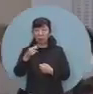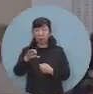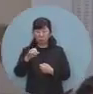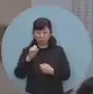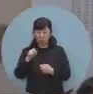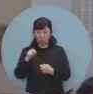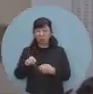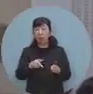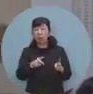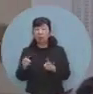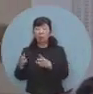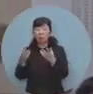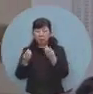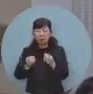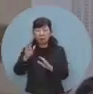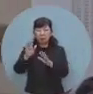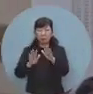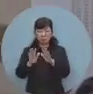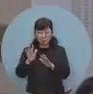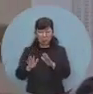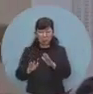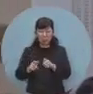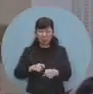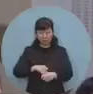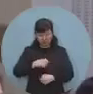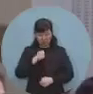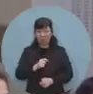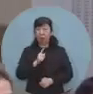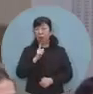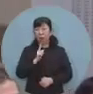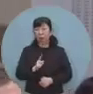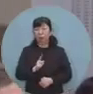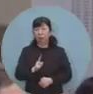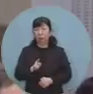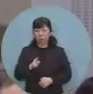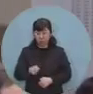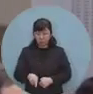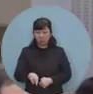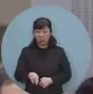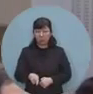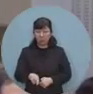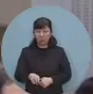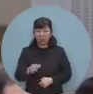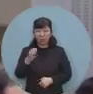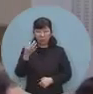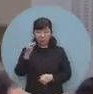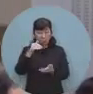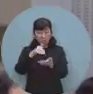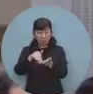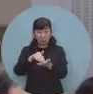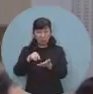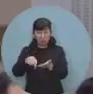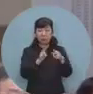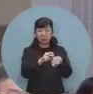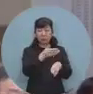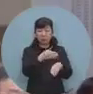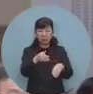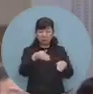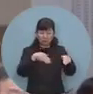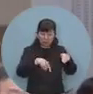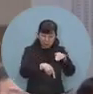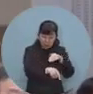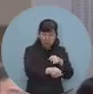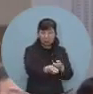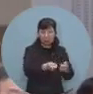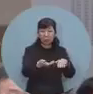れた状態ということですあの正確に申し上げますが本費用便分析はあ今回整備する調節置効果